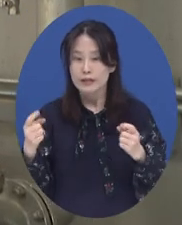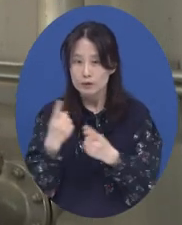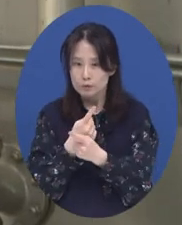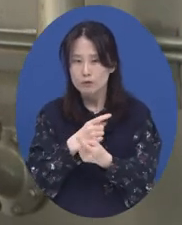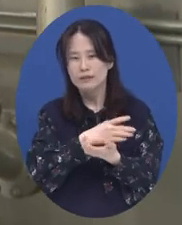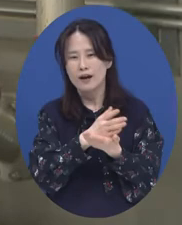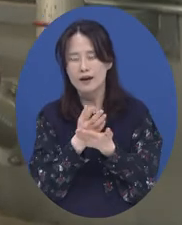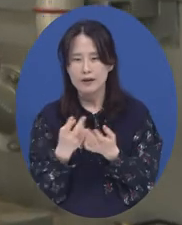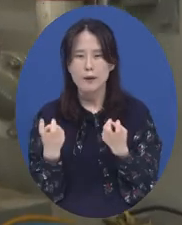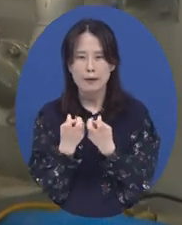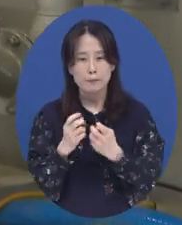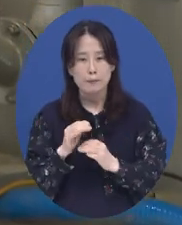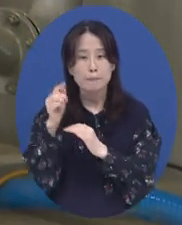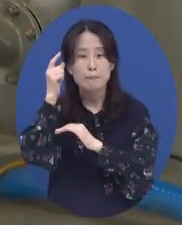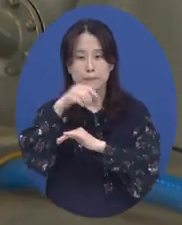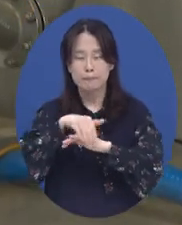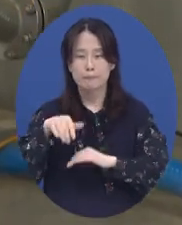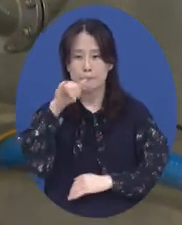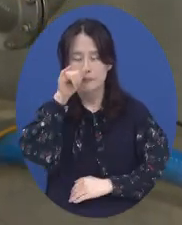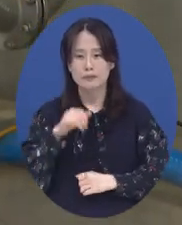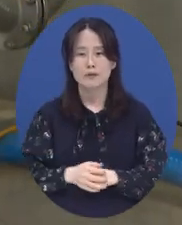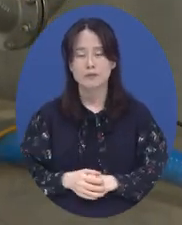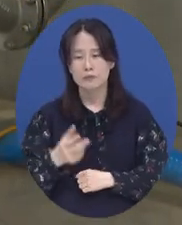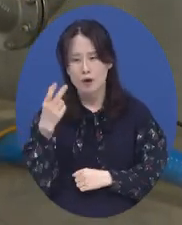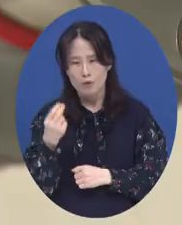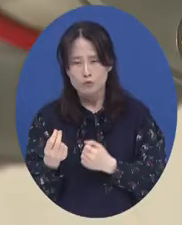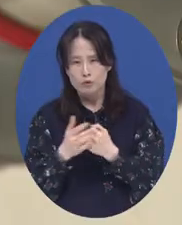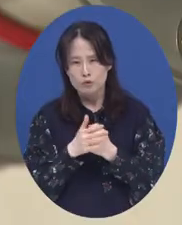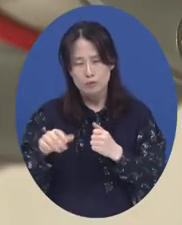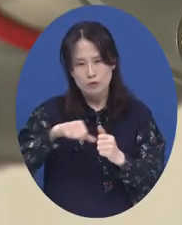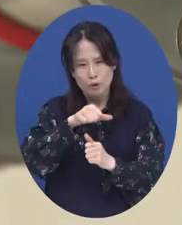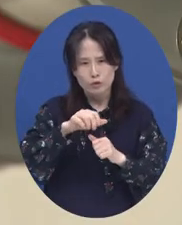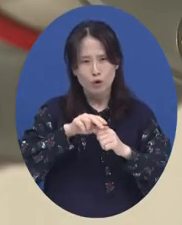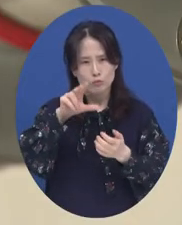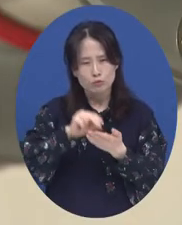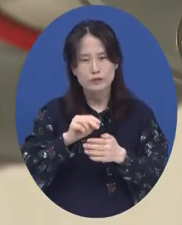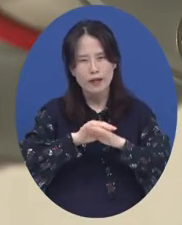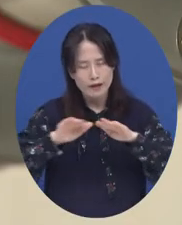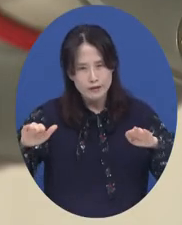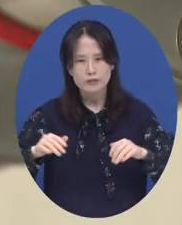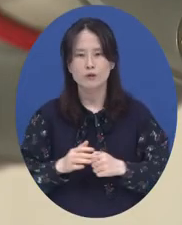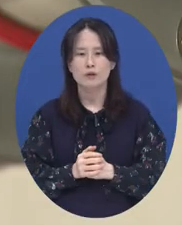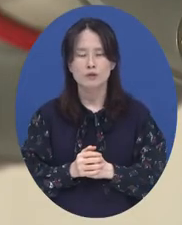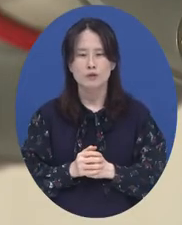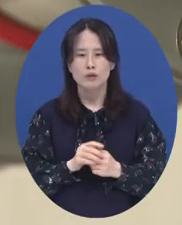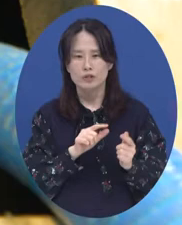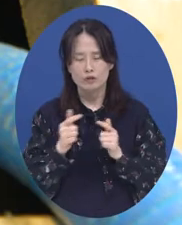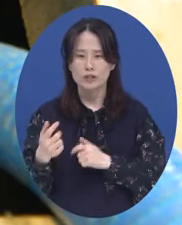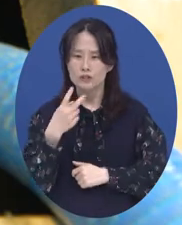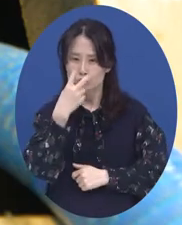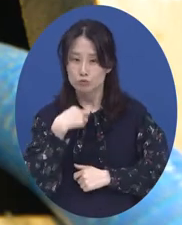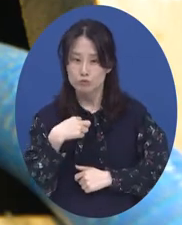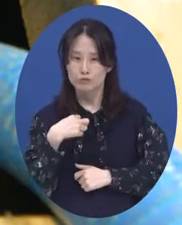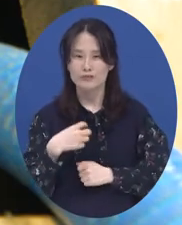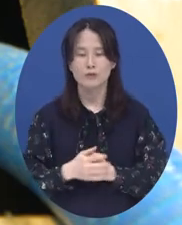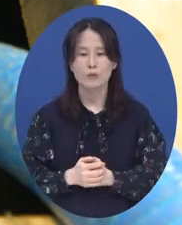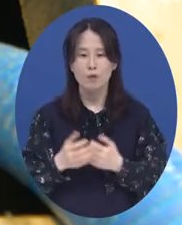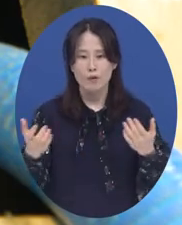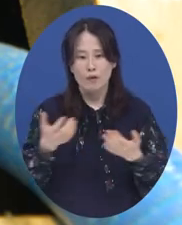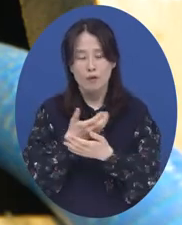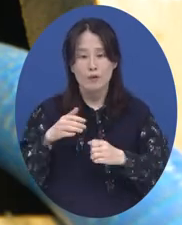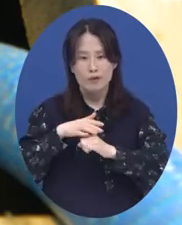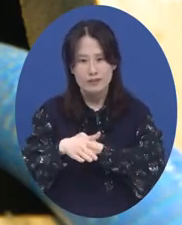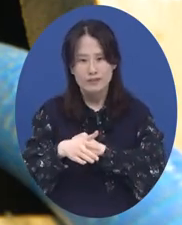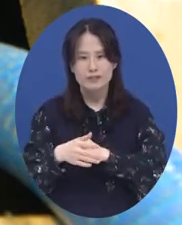등 다양한 방안을 추진할 계획. 가축분뇨로 인한 환경문제 해소와 축산업 육성, 두 마리 토끼를 잡고